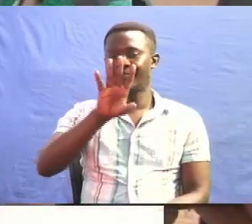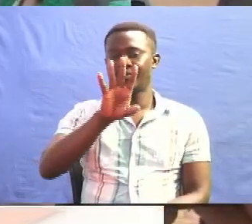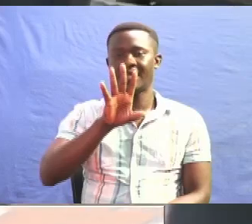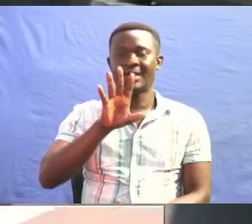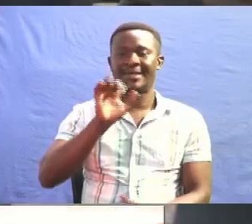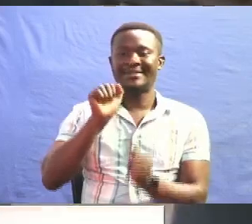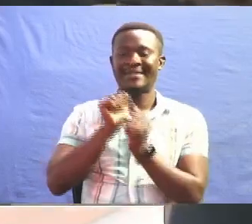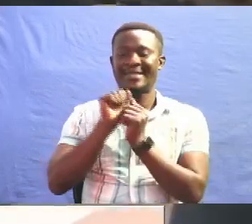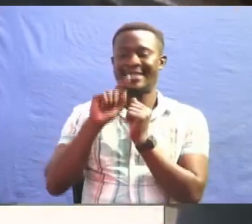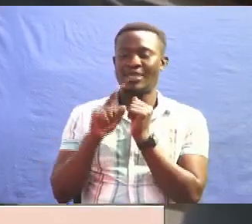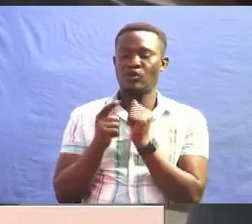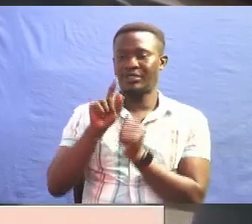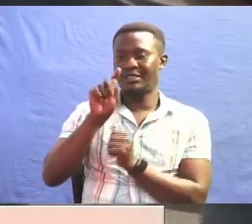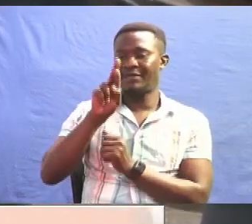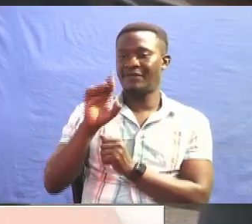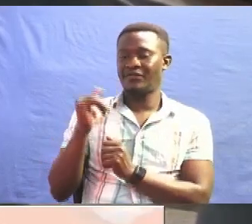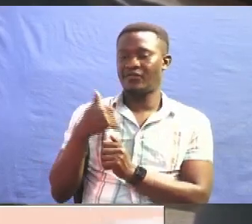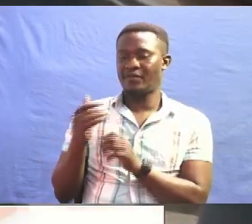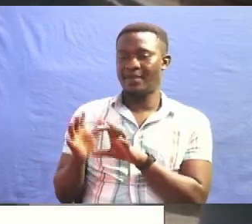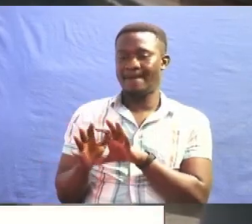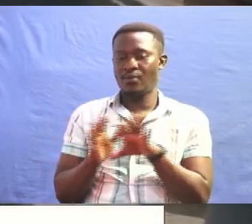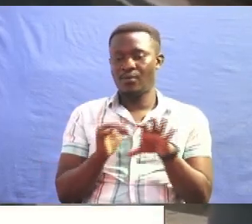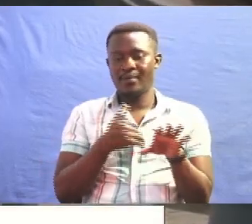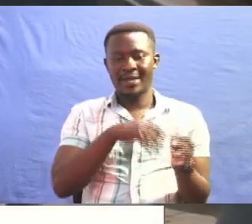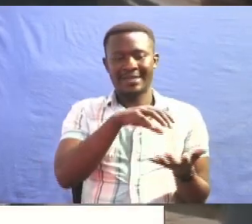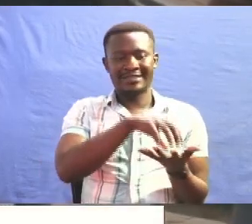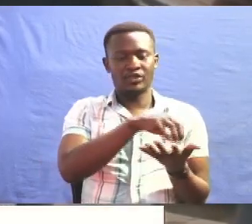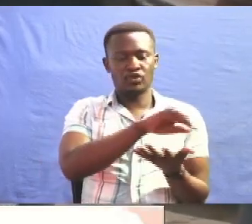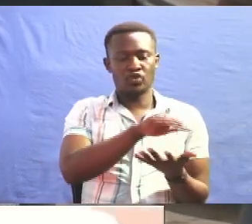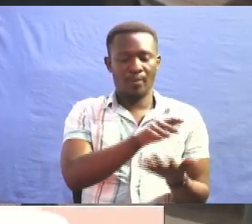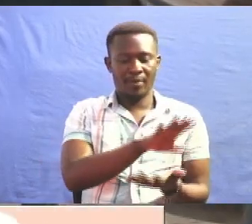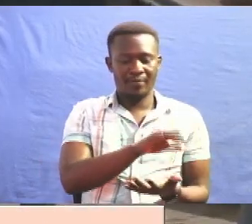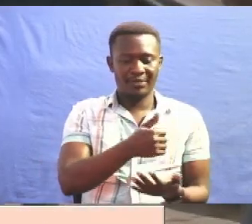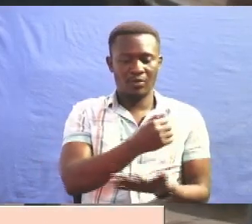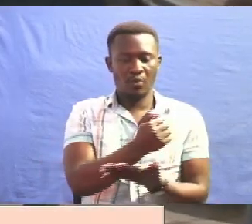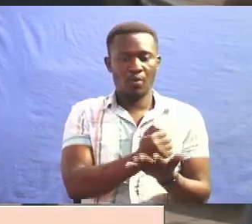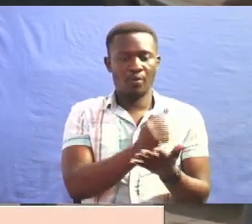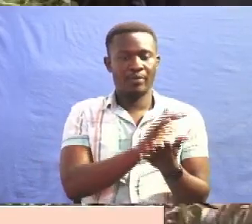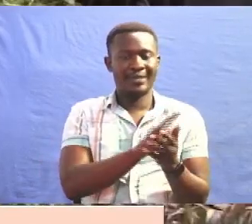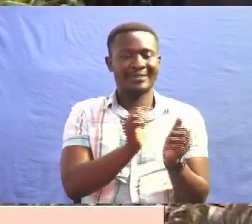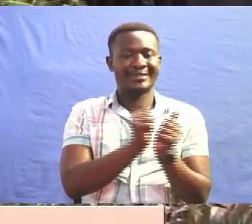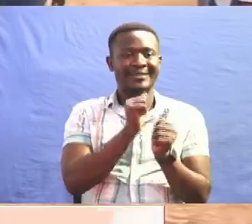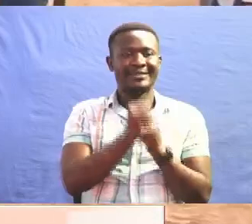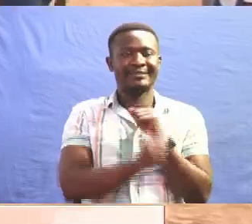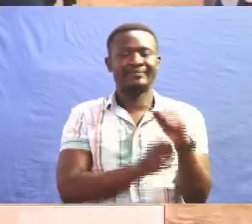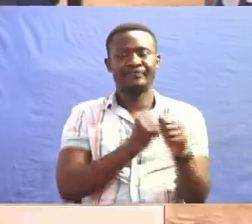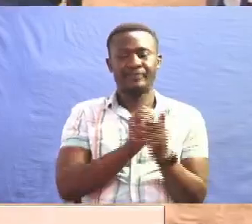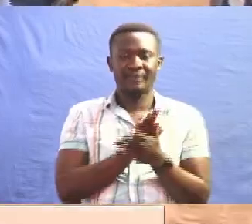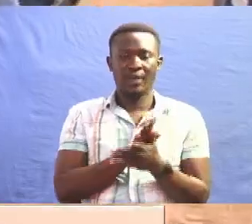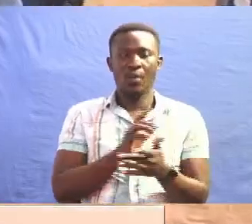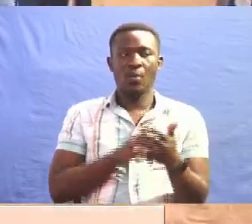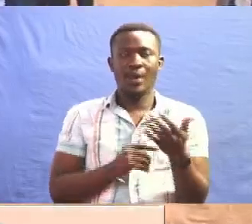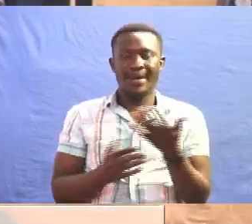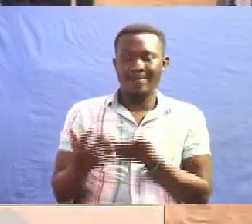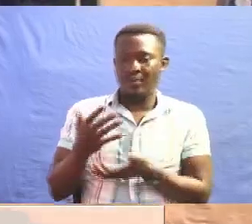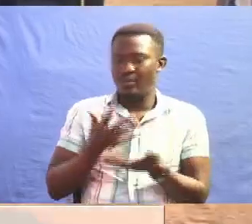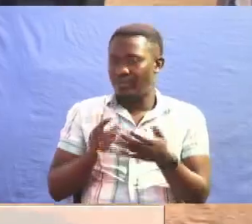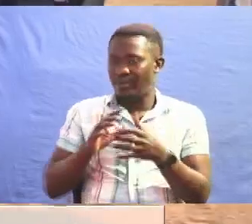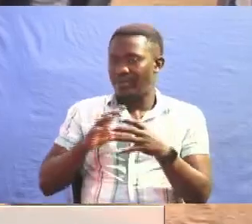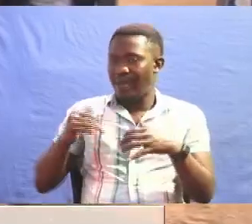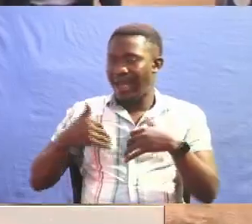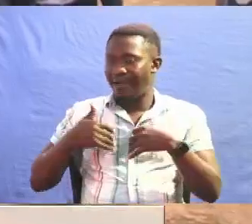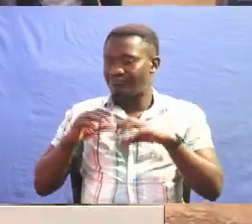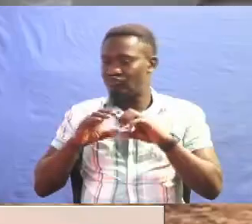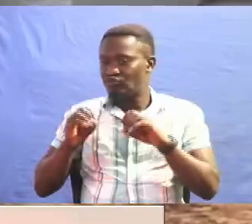10,000 zenye hitilafu zimeachwa kwenye kituo cha KPLC kwa zaidi ya miaka 10 na hivyo kuchangia pakubwa katika ukosefu